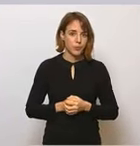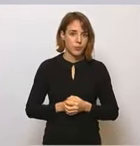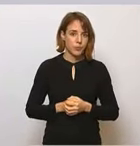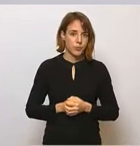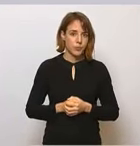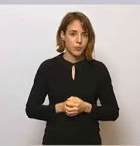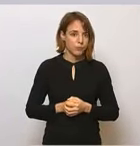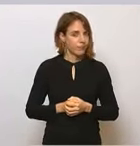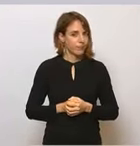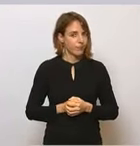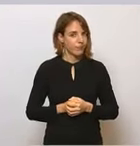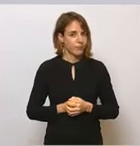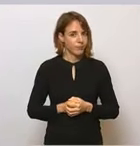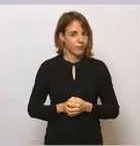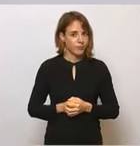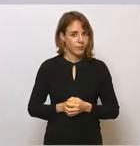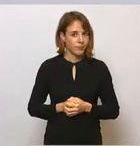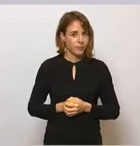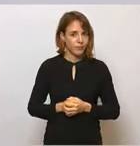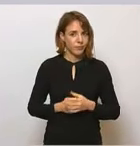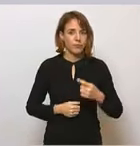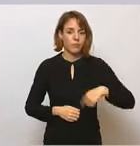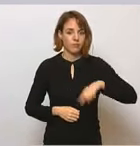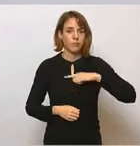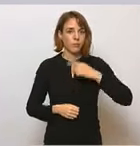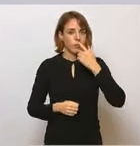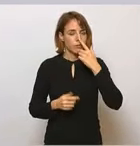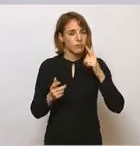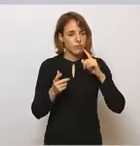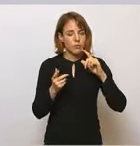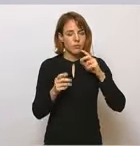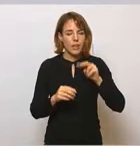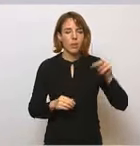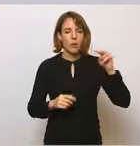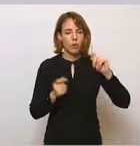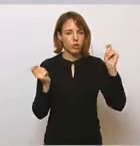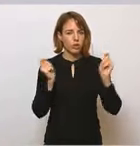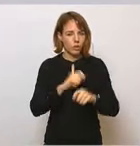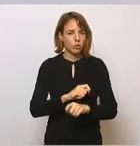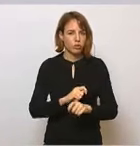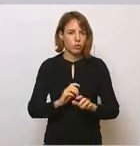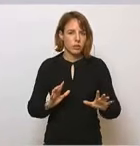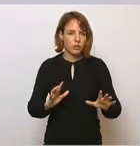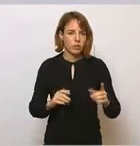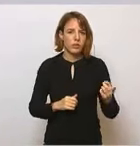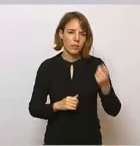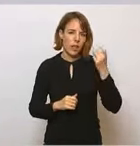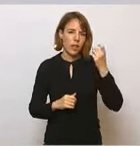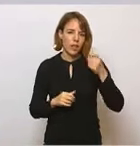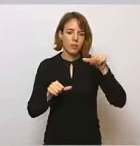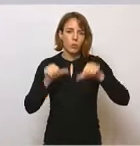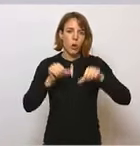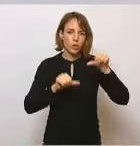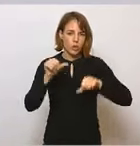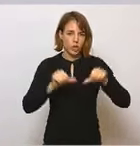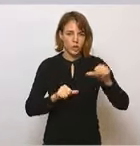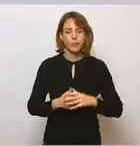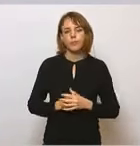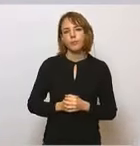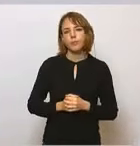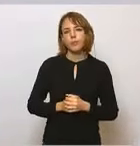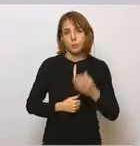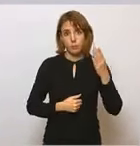nous pensons que cela changerait notre approche des questions liées à la concurrence aujourd'hui. Il est